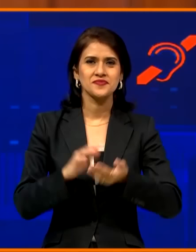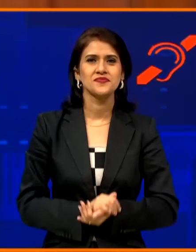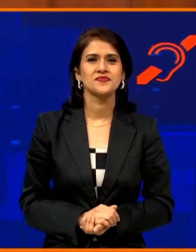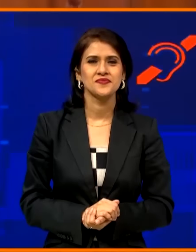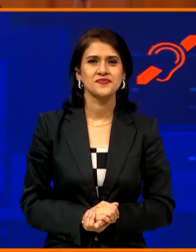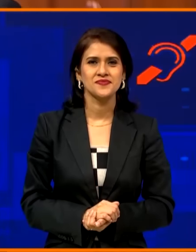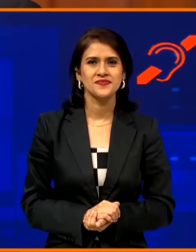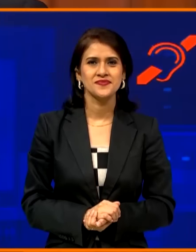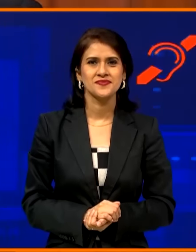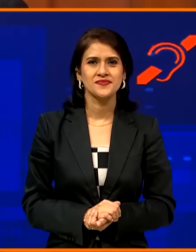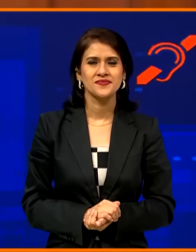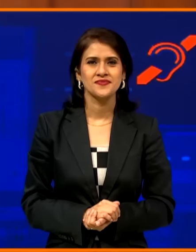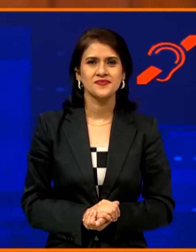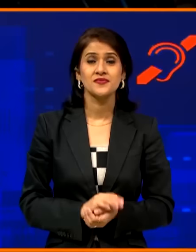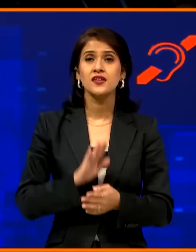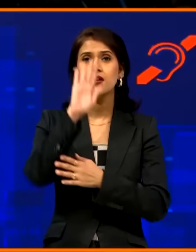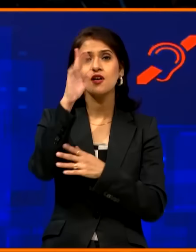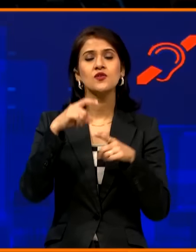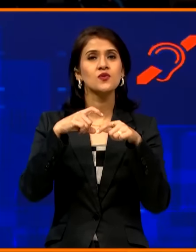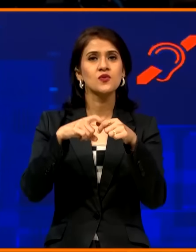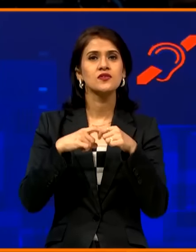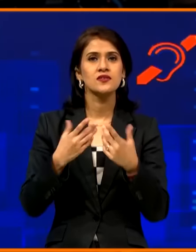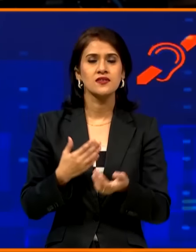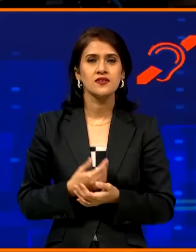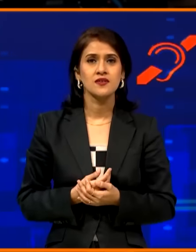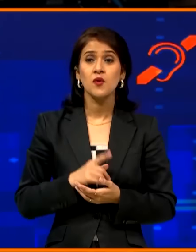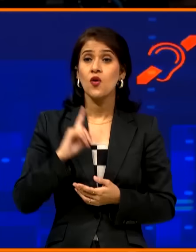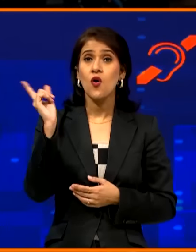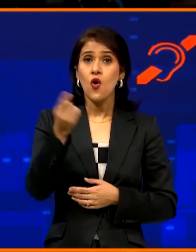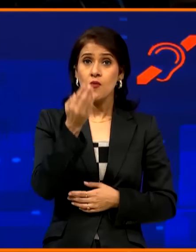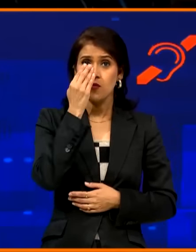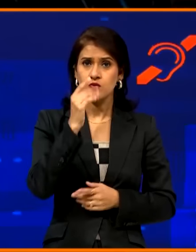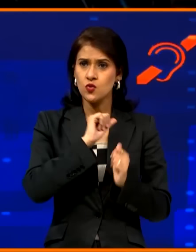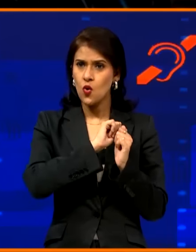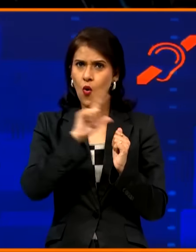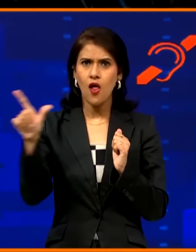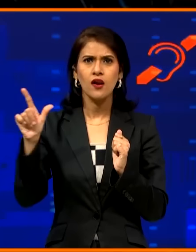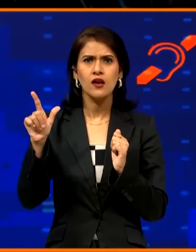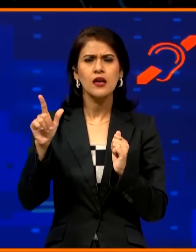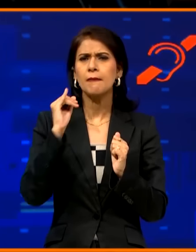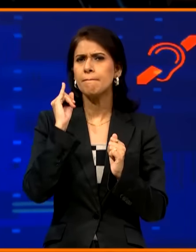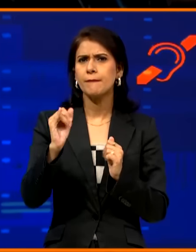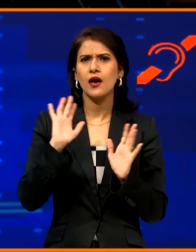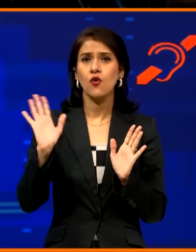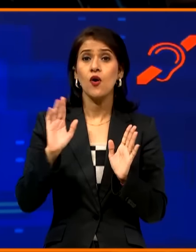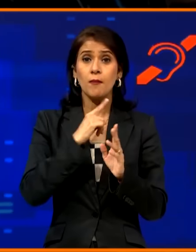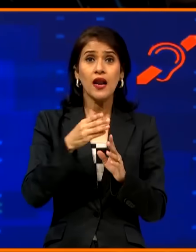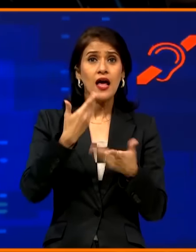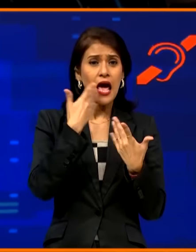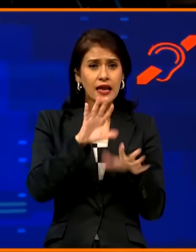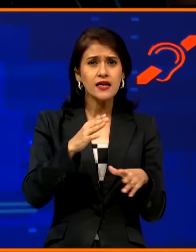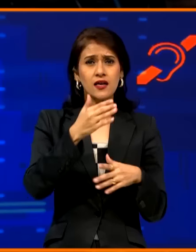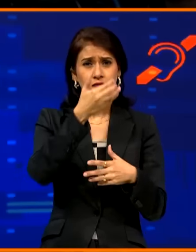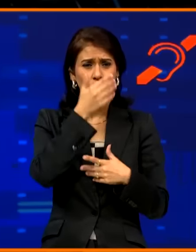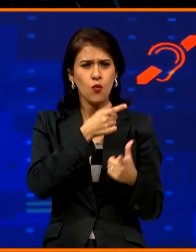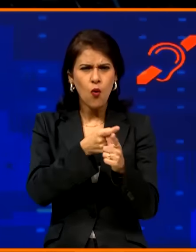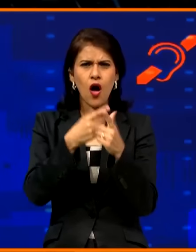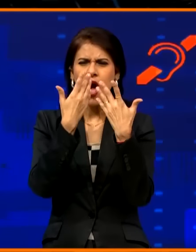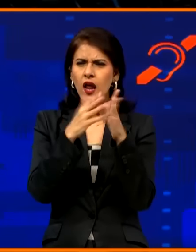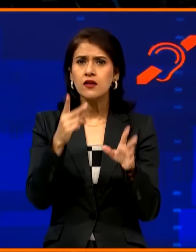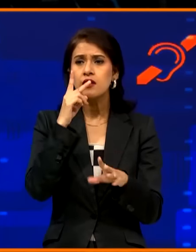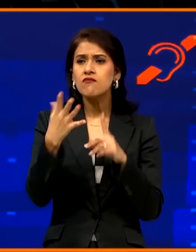जवाब पब्लिक सवाल ले लेते हर मुसलमान आतंकवादी नहीं है पर हर आतंकवादी घटना के पीछे मुसलमान ही क्यों होता है मेरा